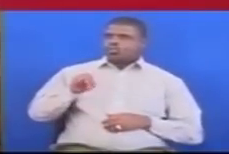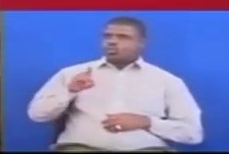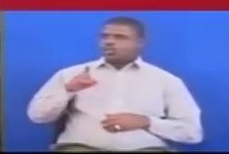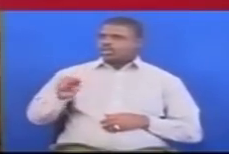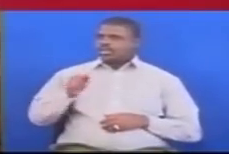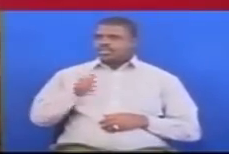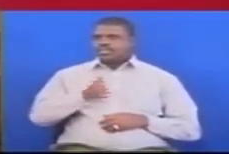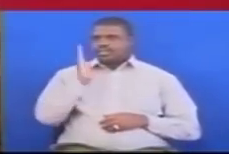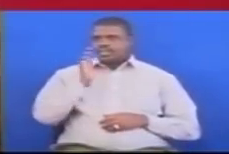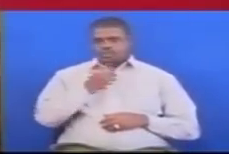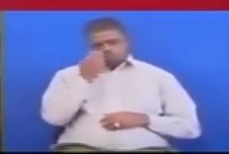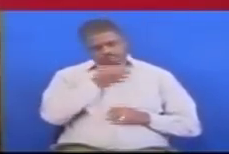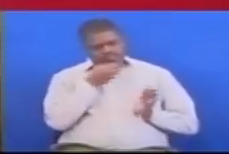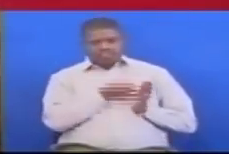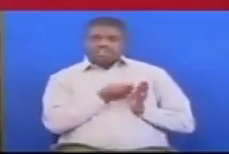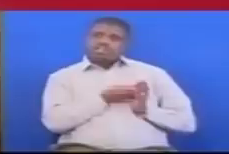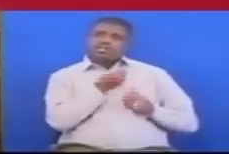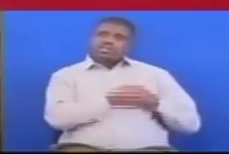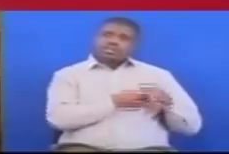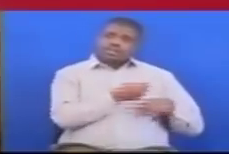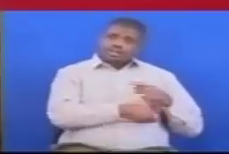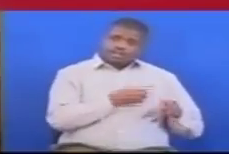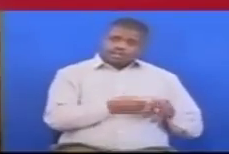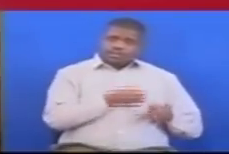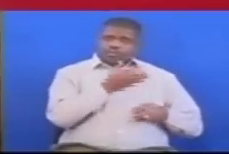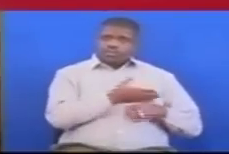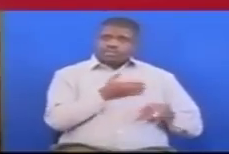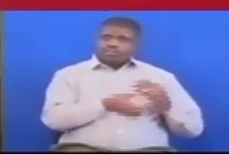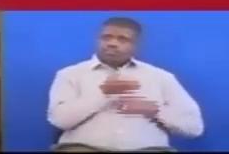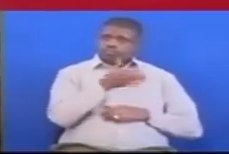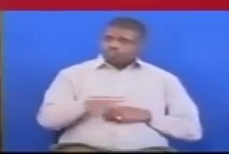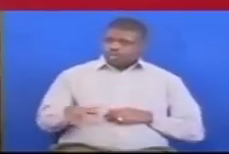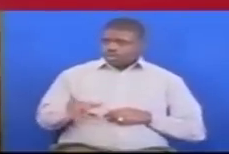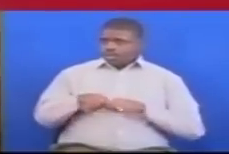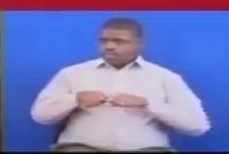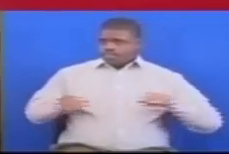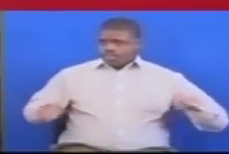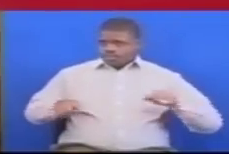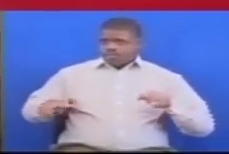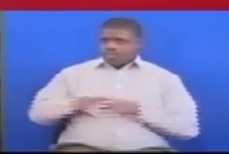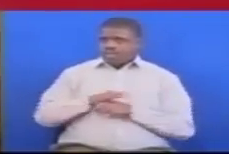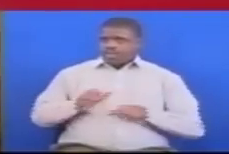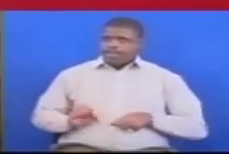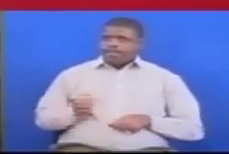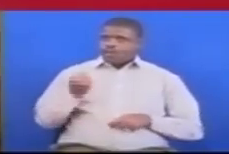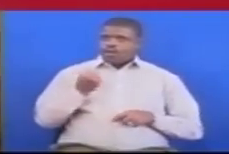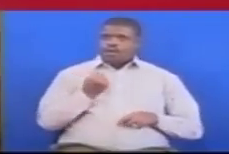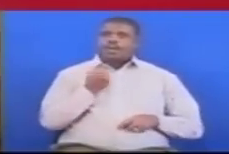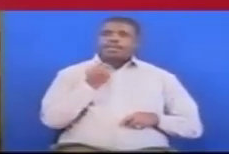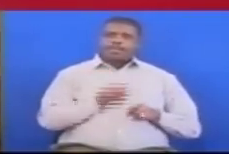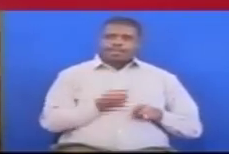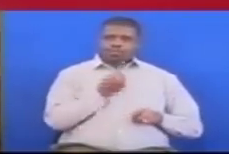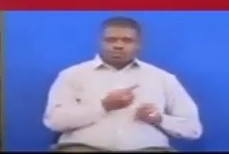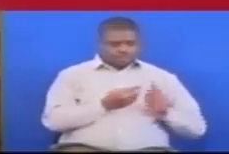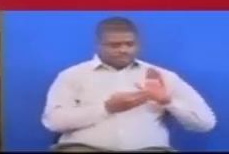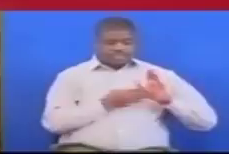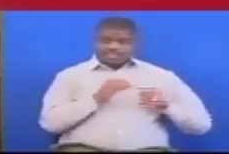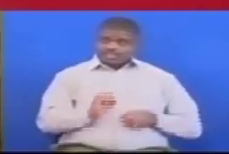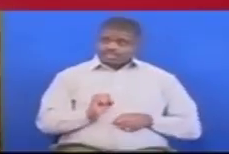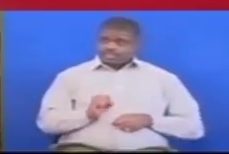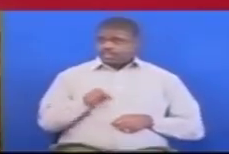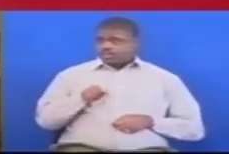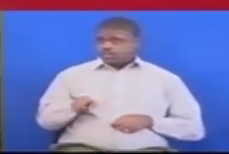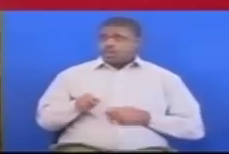serikali inaendelea kutafuta fedha kwa ajili ya ujenzi wa bwawa la Kidunda lenye mita za ujazo milioni 190